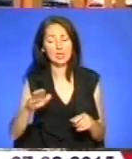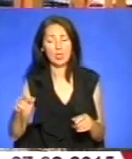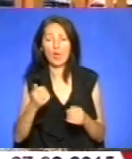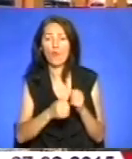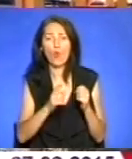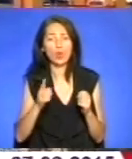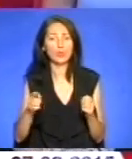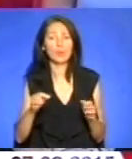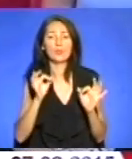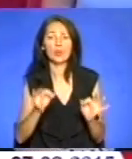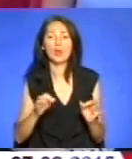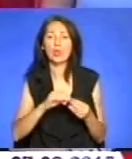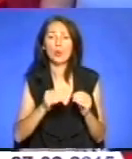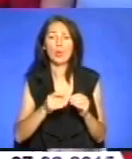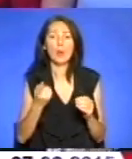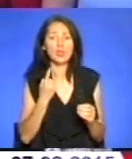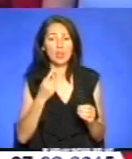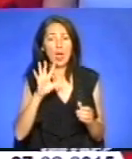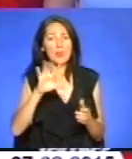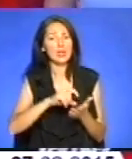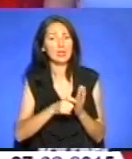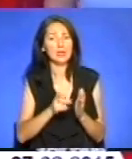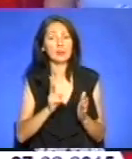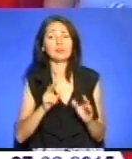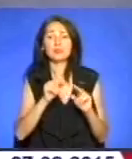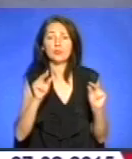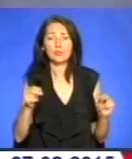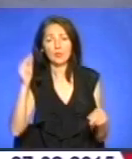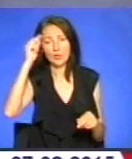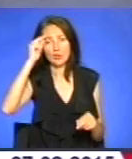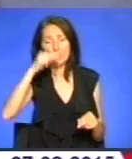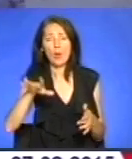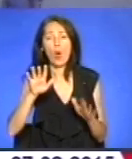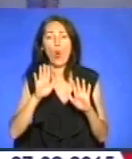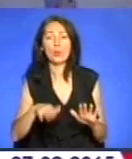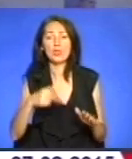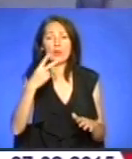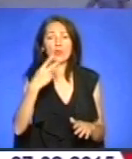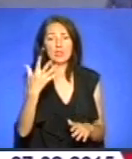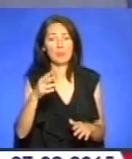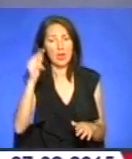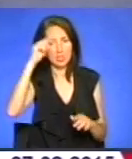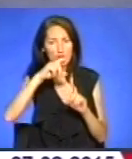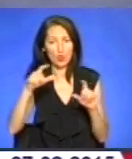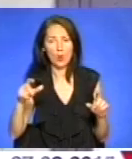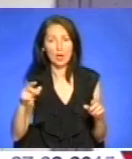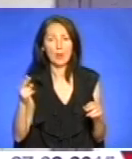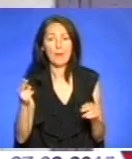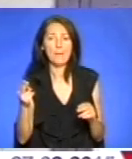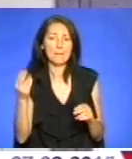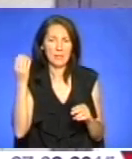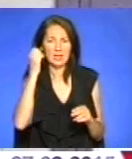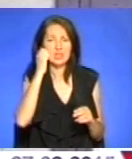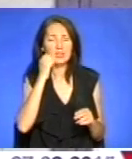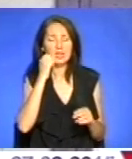справжня проблема чекає п'ятикласників. Кому пощастить, навчатиметься у місцевій 25-й школі позаминулого